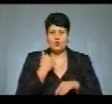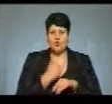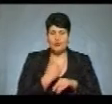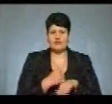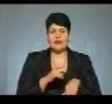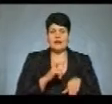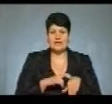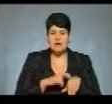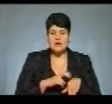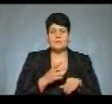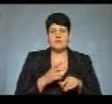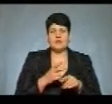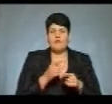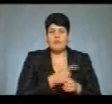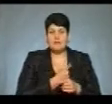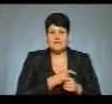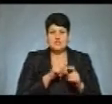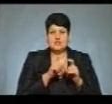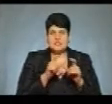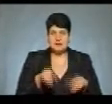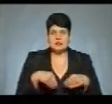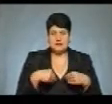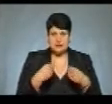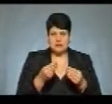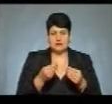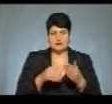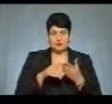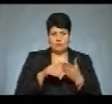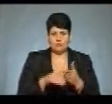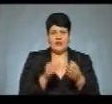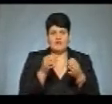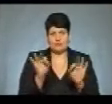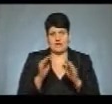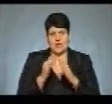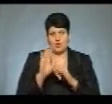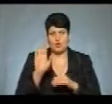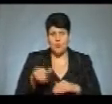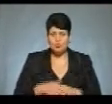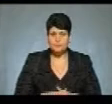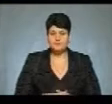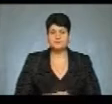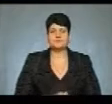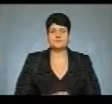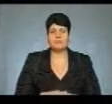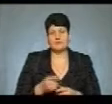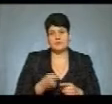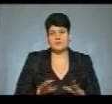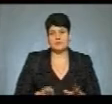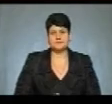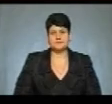лікарні Василь Бліхар, у медзакладі травмованому надали амбулаторне лікування і відпустили додому. Ірина Терлюк, Оксана Галіяш,